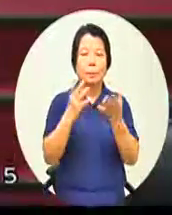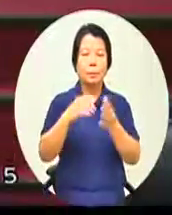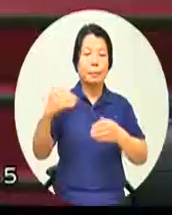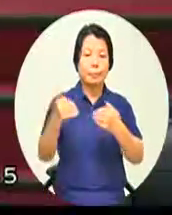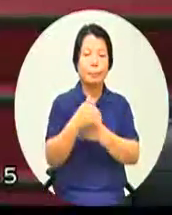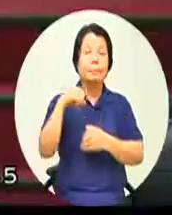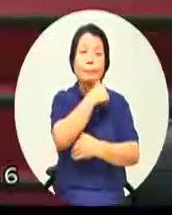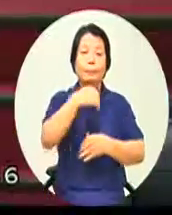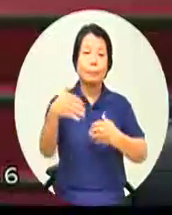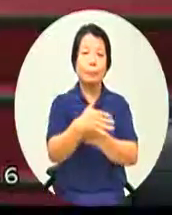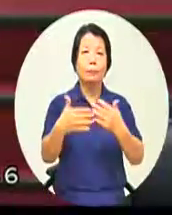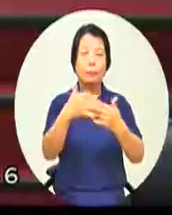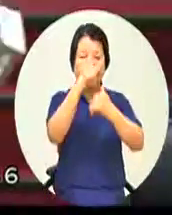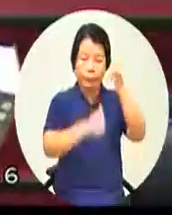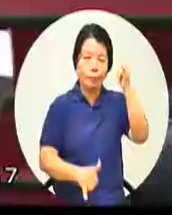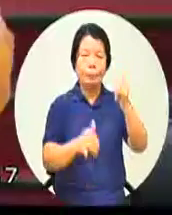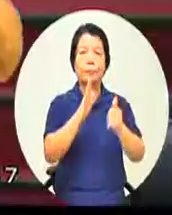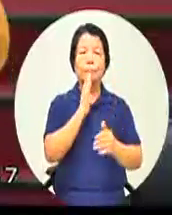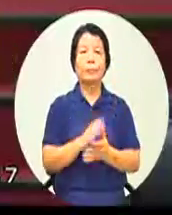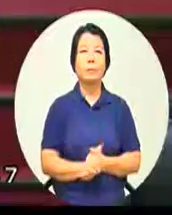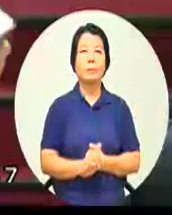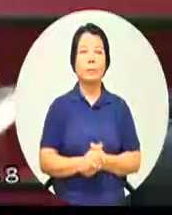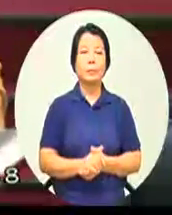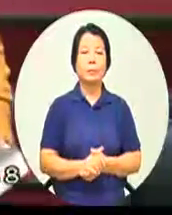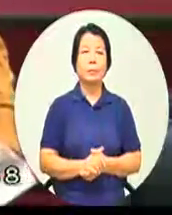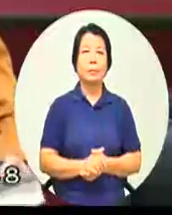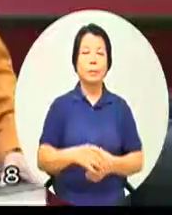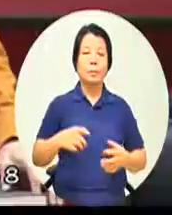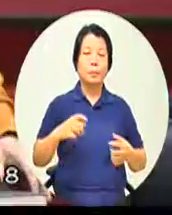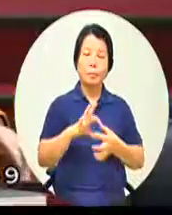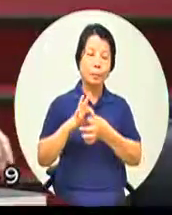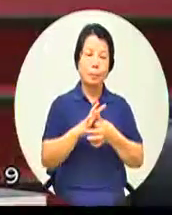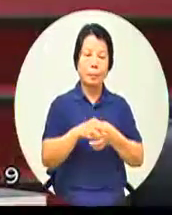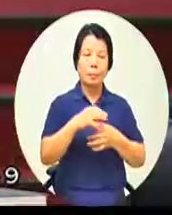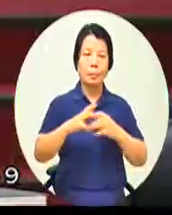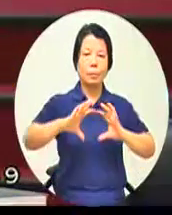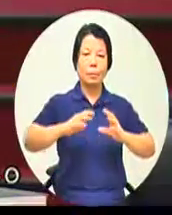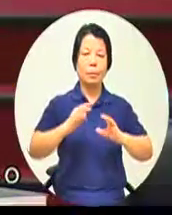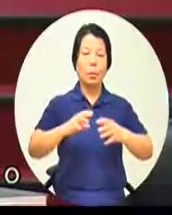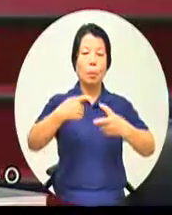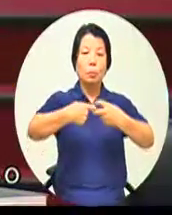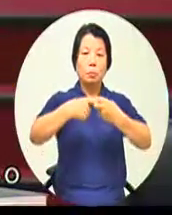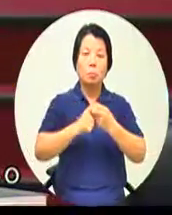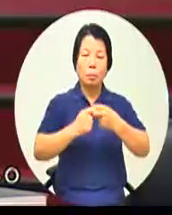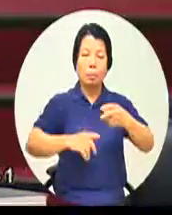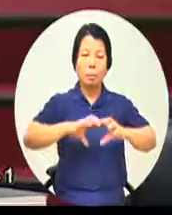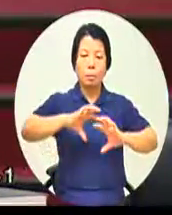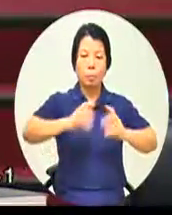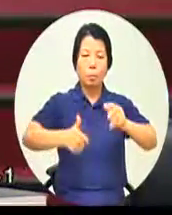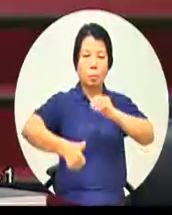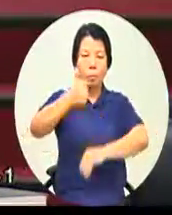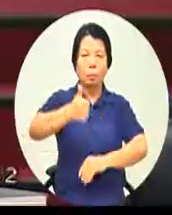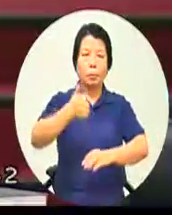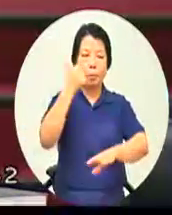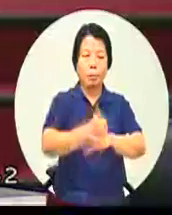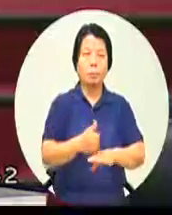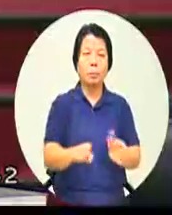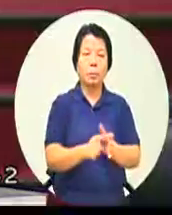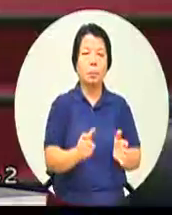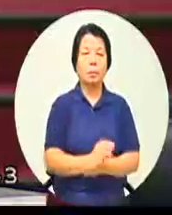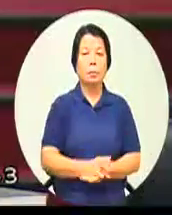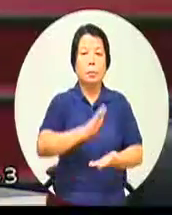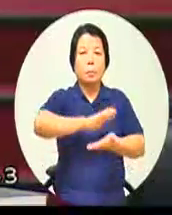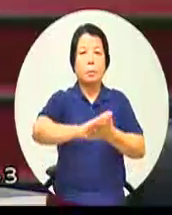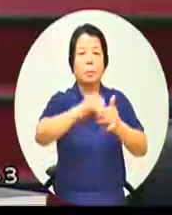是以着李登辉做总统，确实为了根据。来，我请教你，伫清国统治台